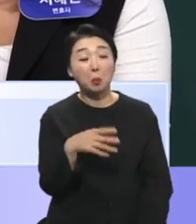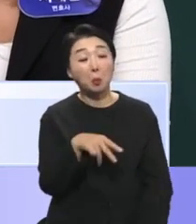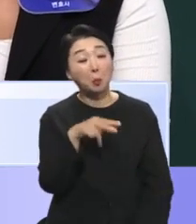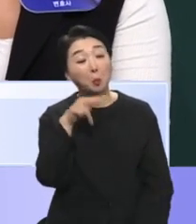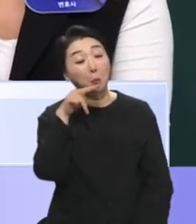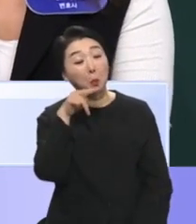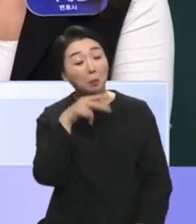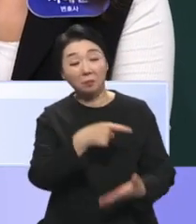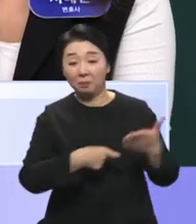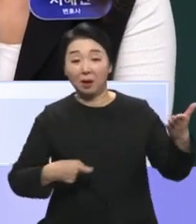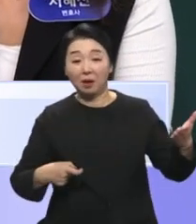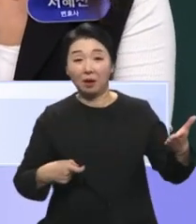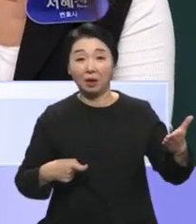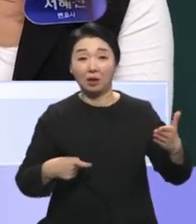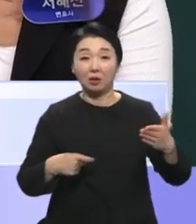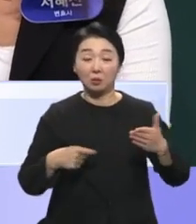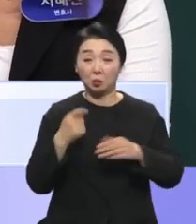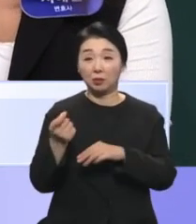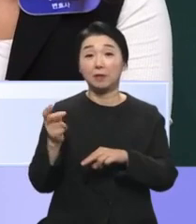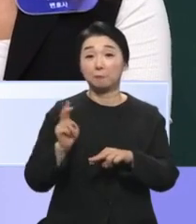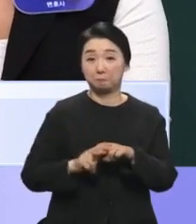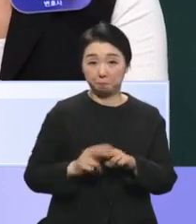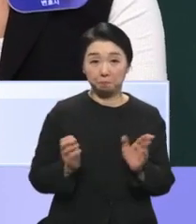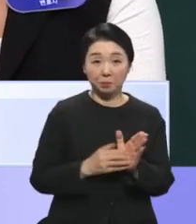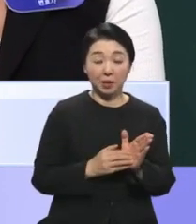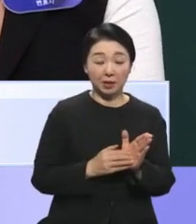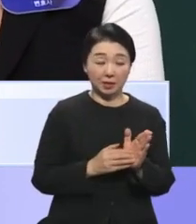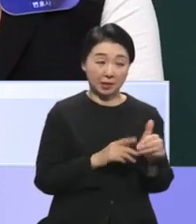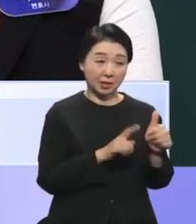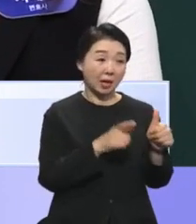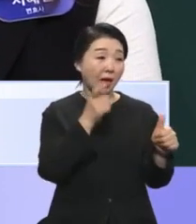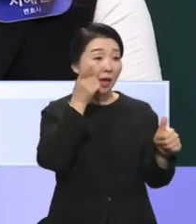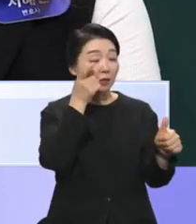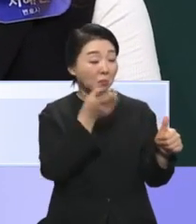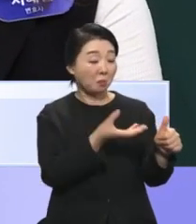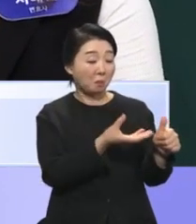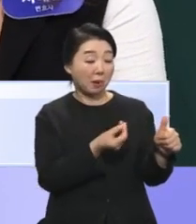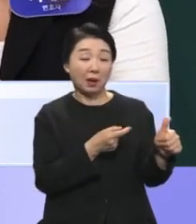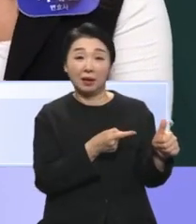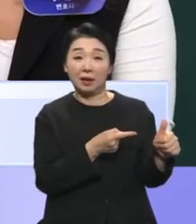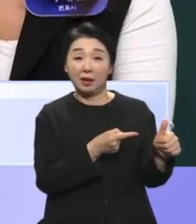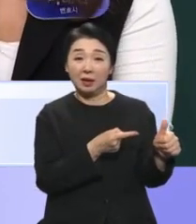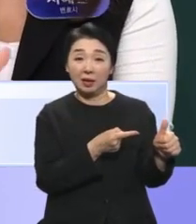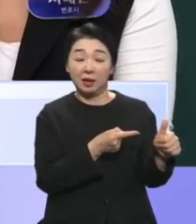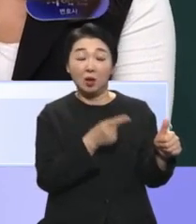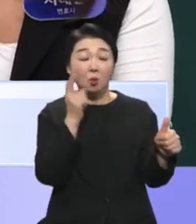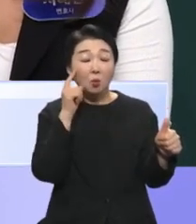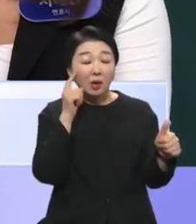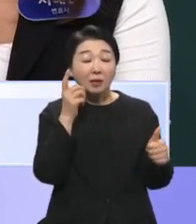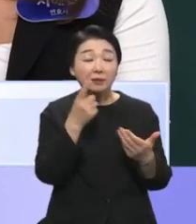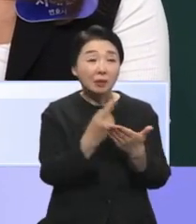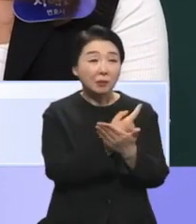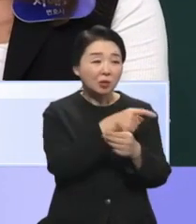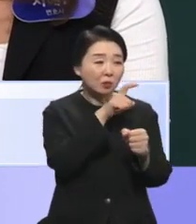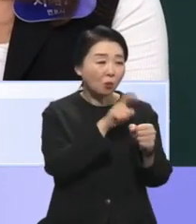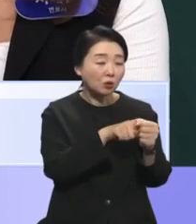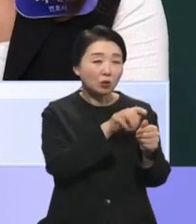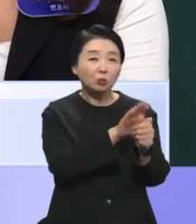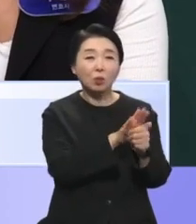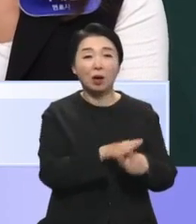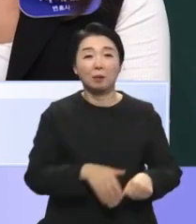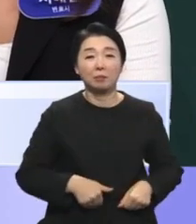겁니다 그래서 다시 택시로 돌아온 후에 택시 기사님의 핸드 폰을 받습니다 어떻게 받았냐면 내비게이션에 이제 목적지를 찍어야